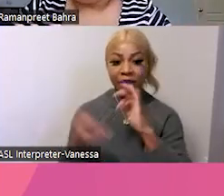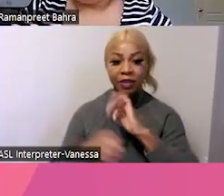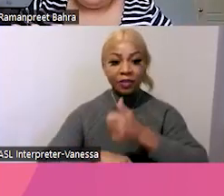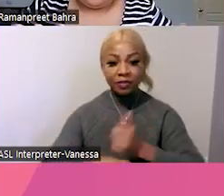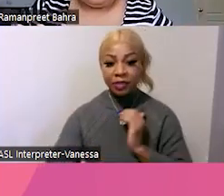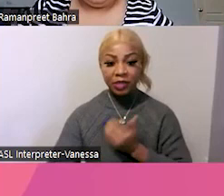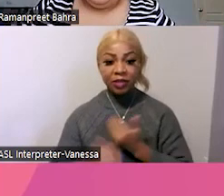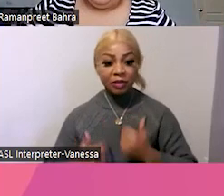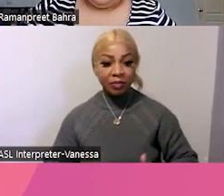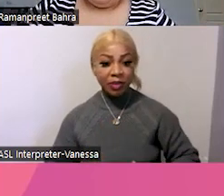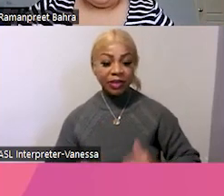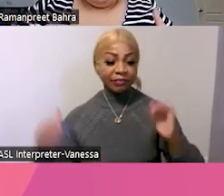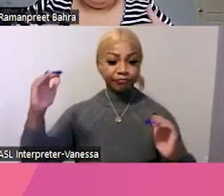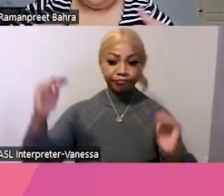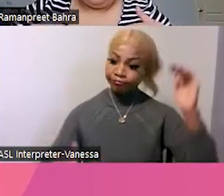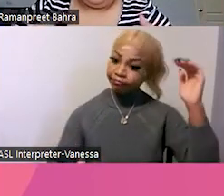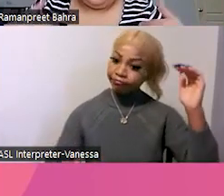donc qui